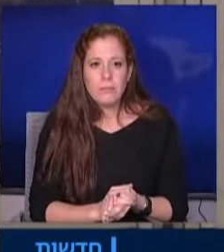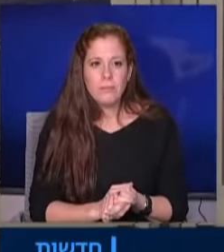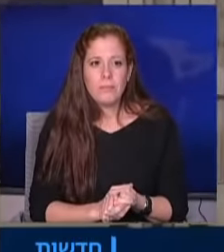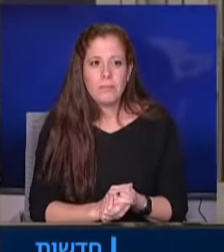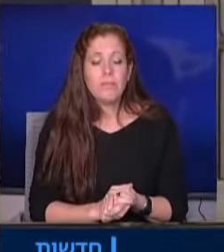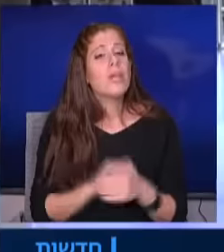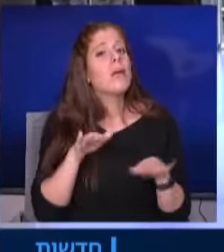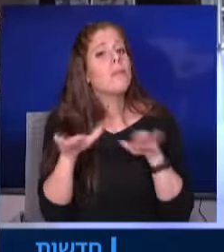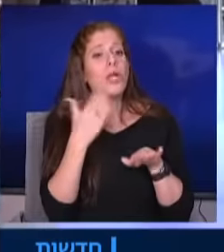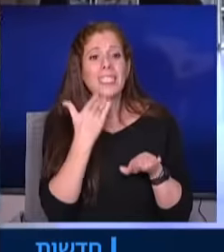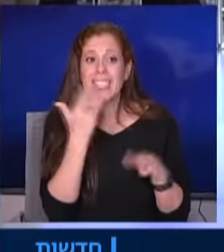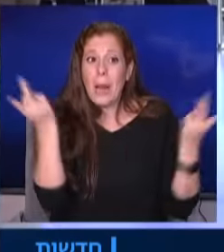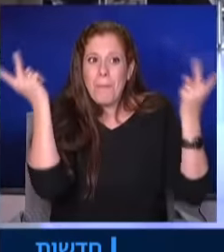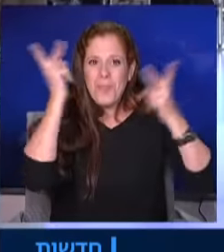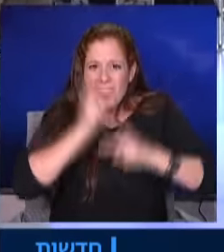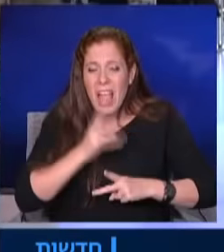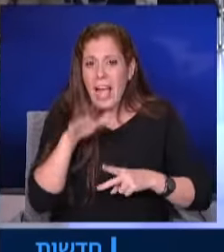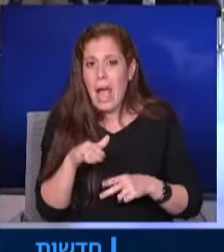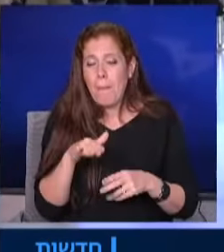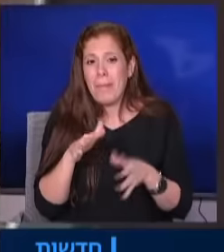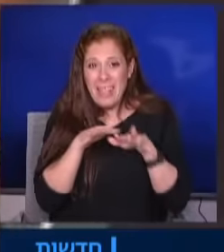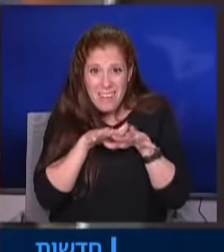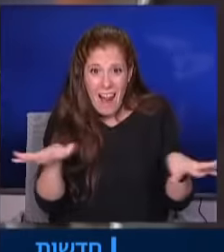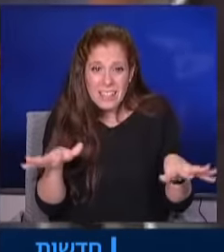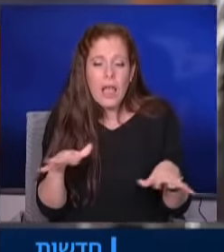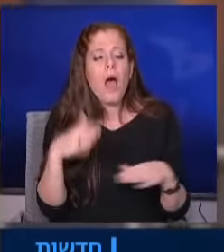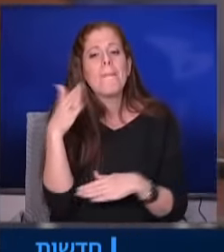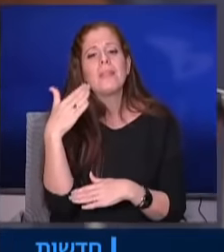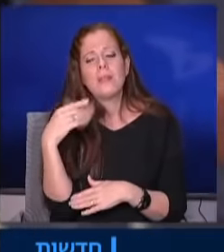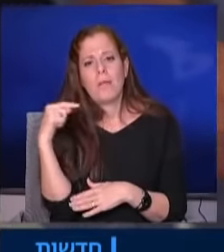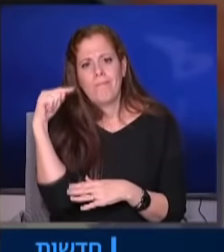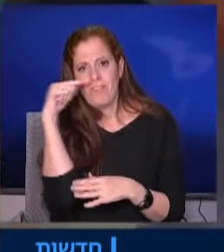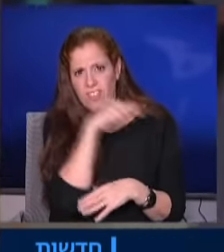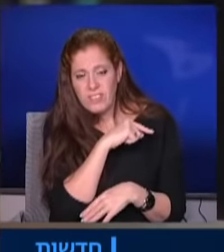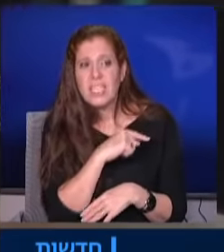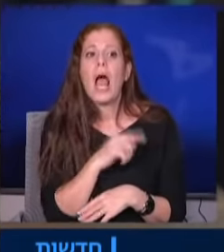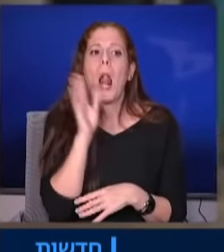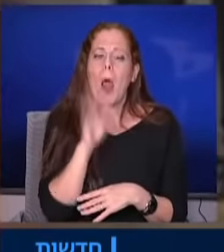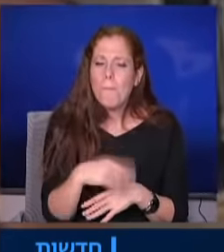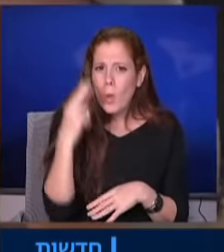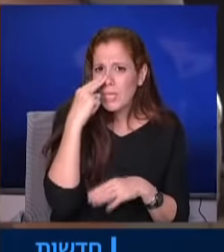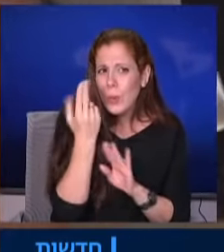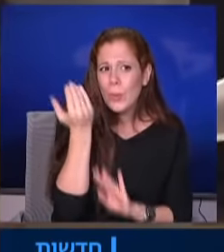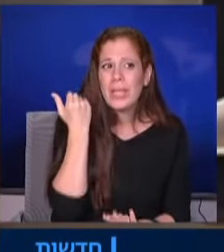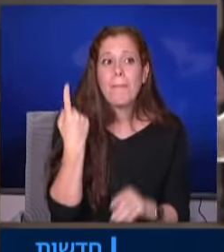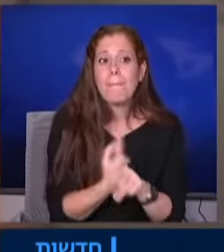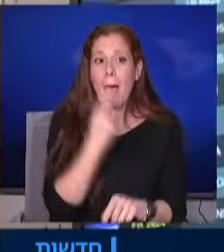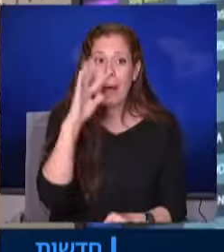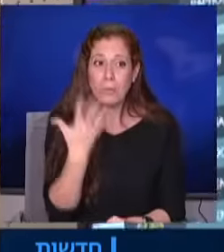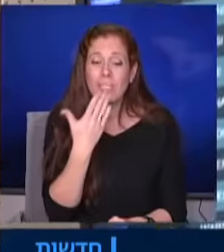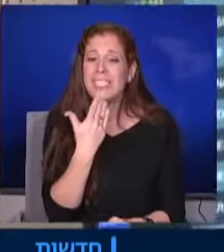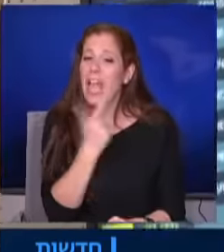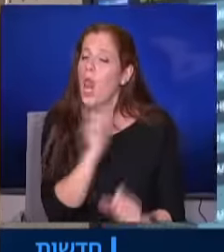ממשלת ישראל מבינה, גם את הגל הזה המדינה פספסה. למרות המון ניסיון קודם, בפעם החמישית ישראל לא השתלטה על